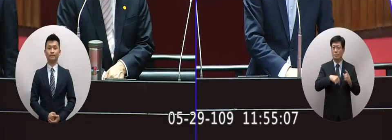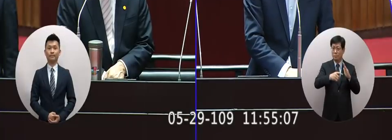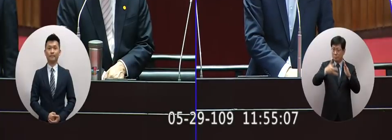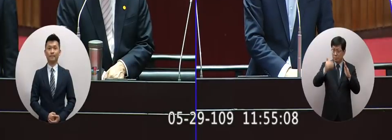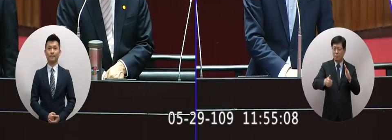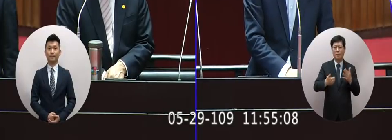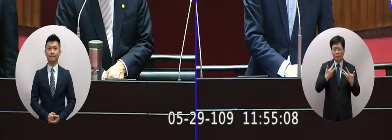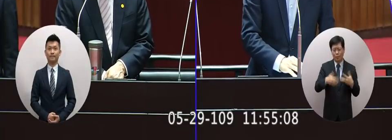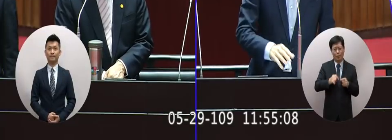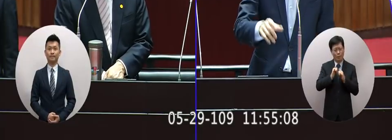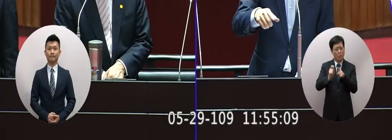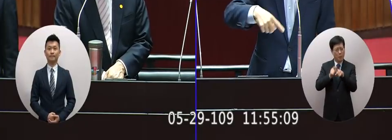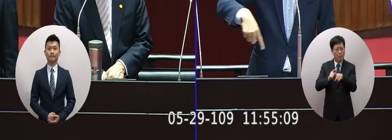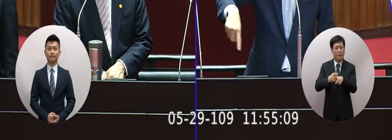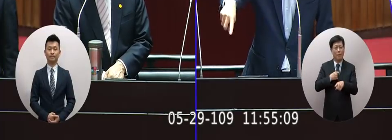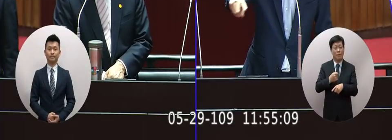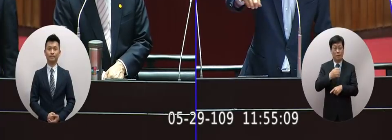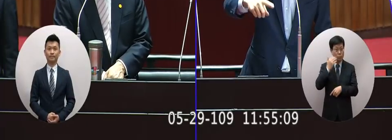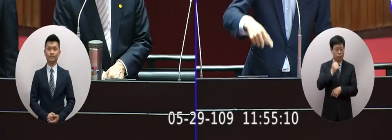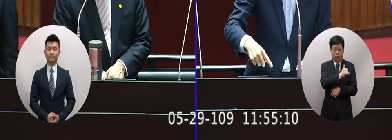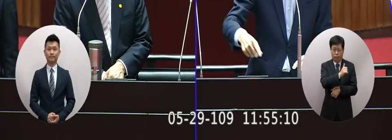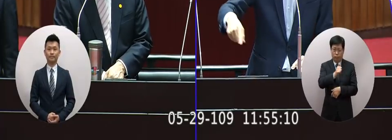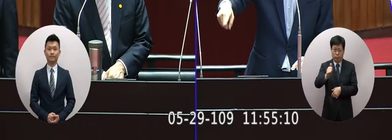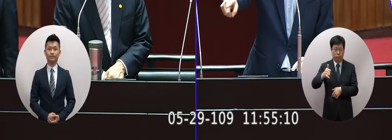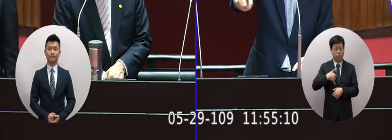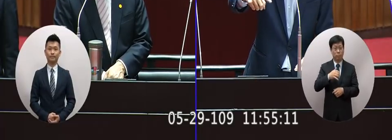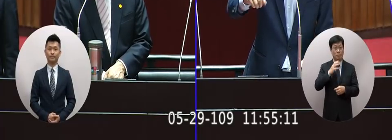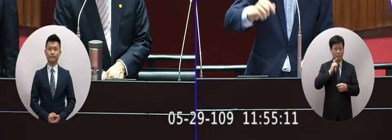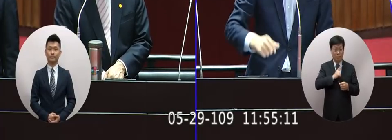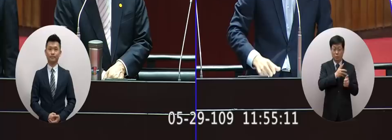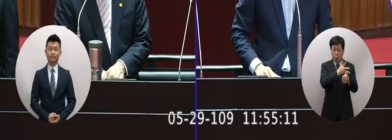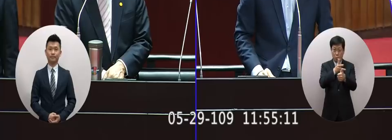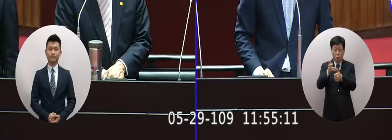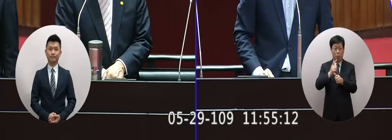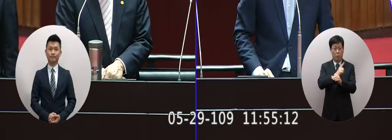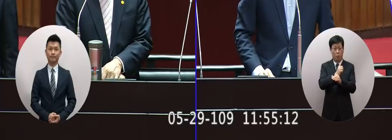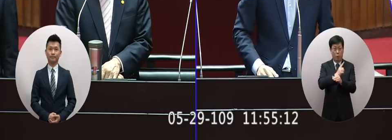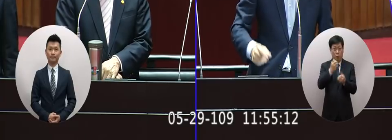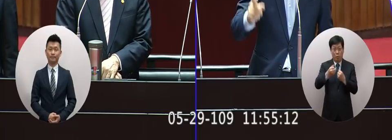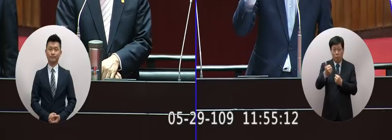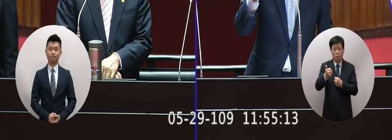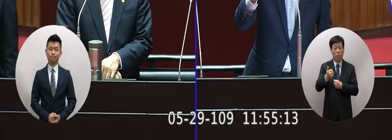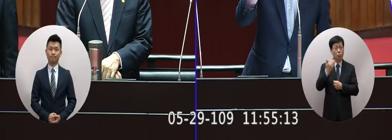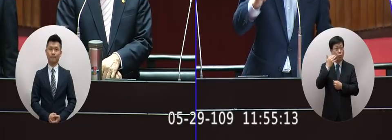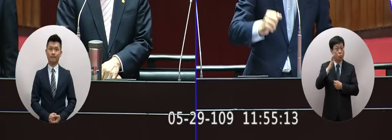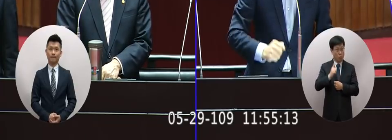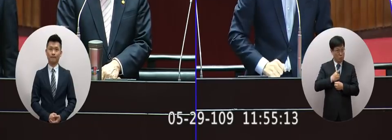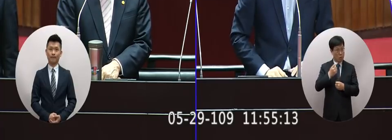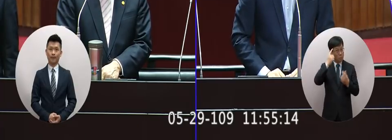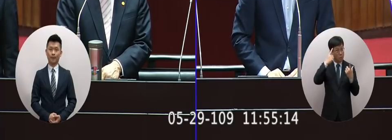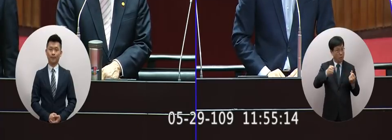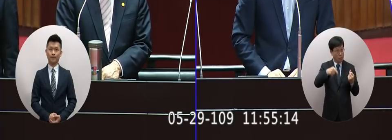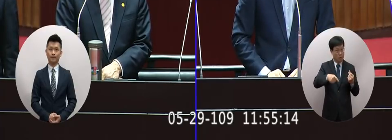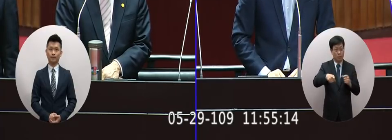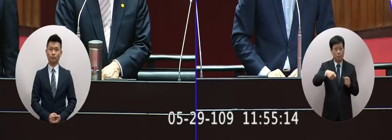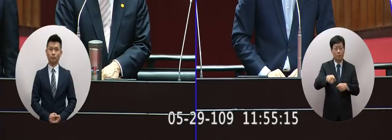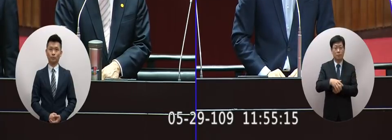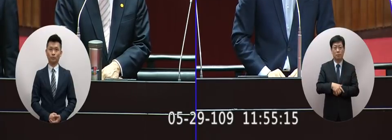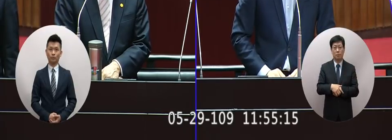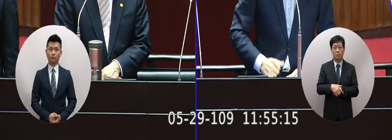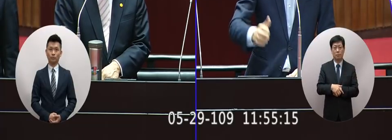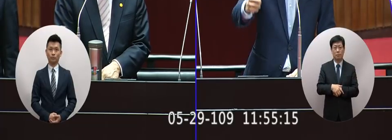多接地气的。你如果去走一圈基层哦，你做每一位每一个建设司机啊，如果有认同你现在这样的方案哦，